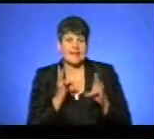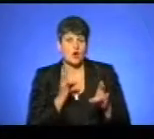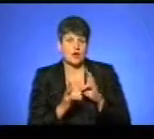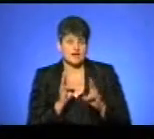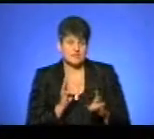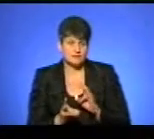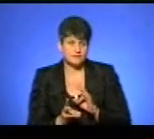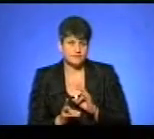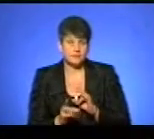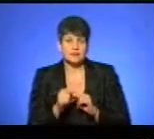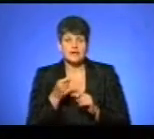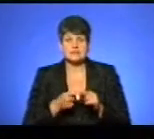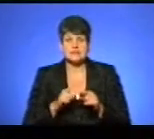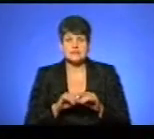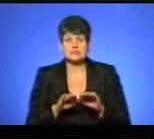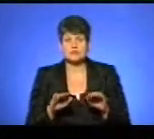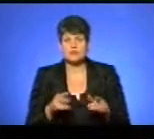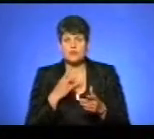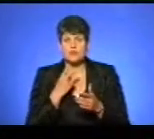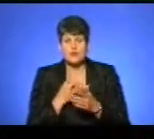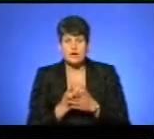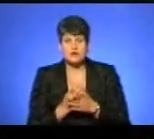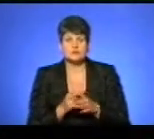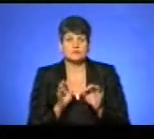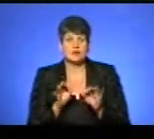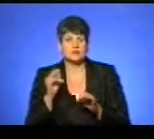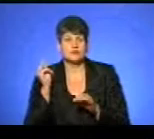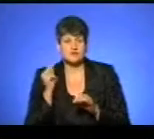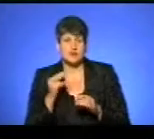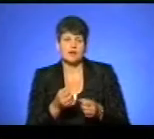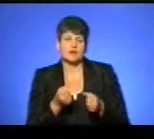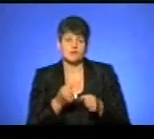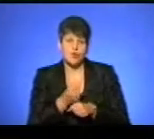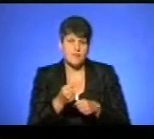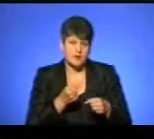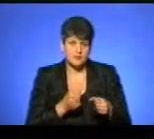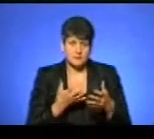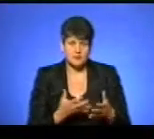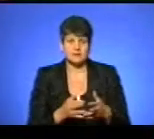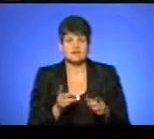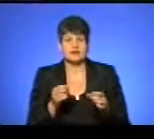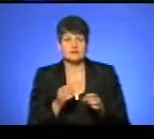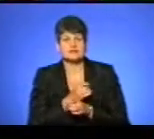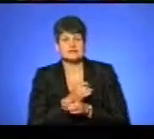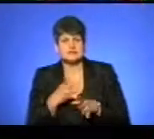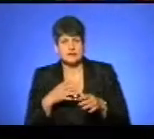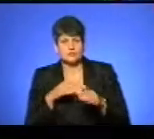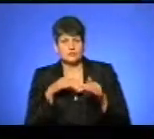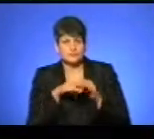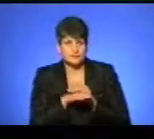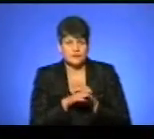ми показуємо тактичні навчання, як тримати правильно автомат, як від зриву уберегтися,